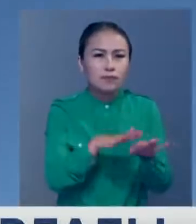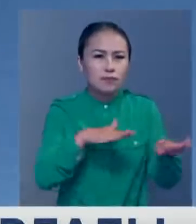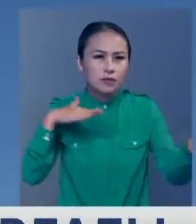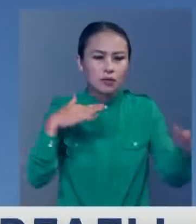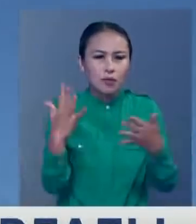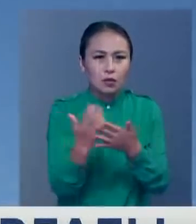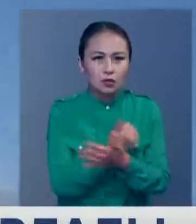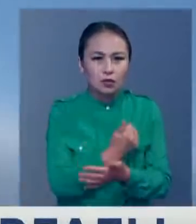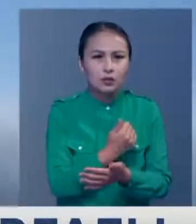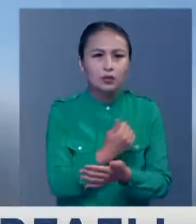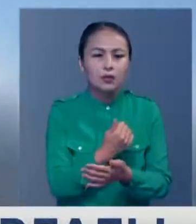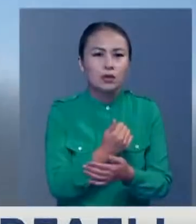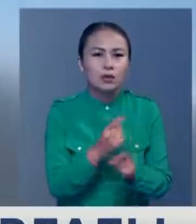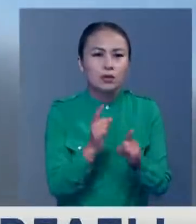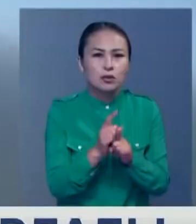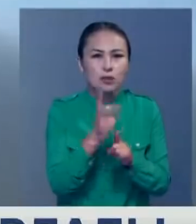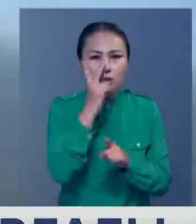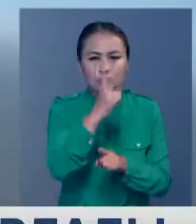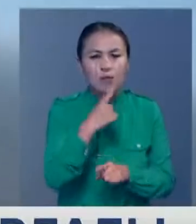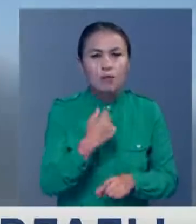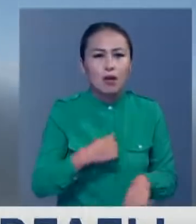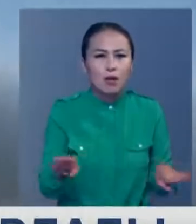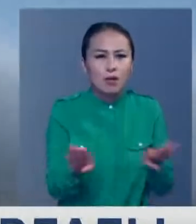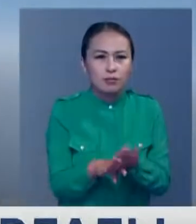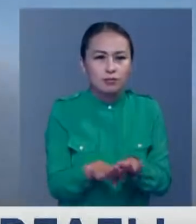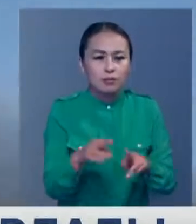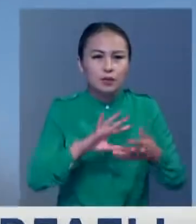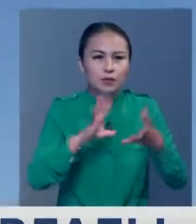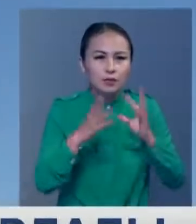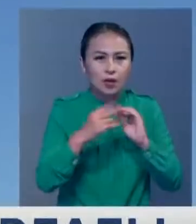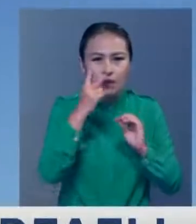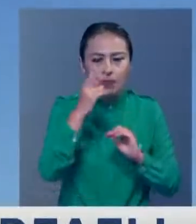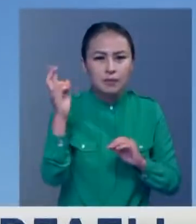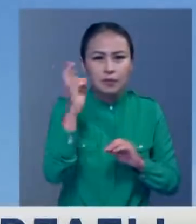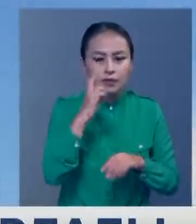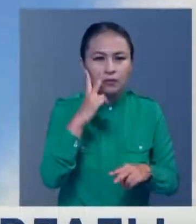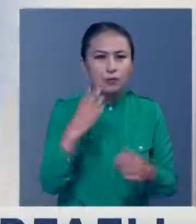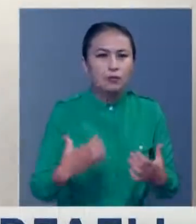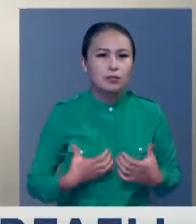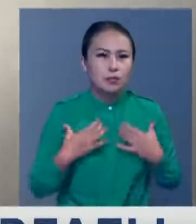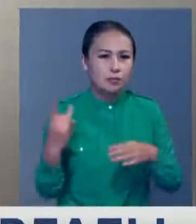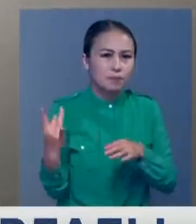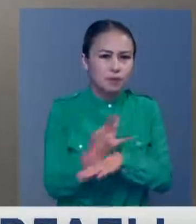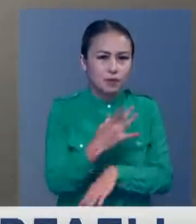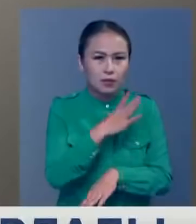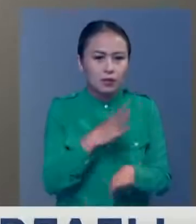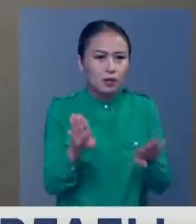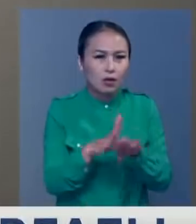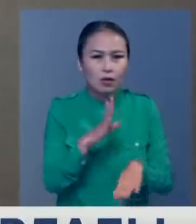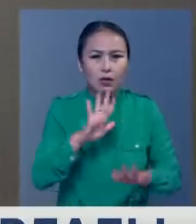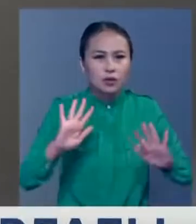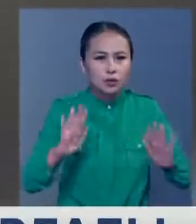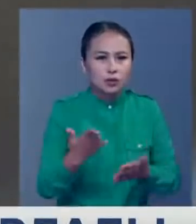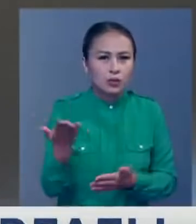ұзыннан ұзақ созылған. Сап түзеген сарбазға ұқсаған ақша бұлтты көргендер алғашында шошып та қалған. Мамандар мұндай табиғи